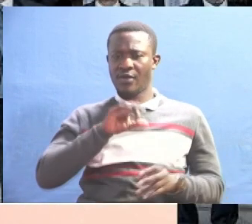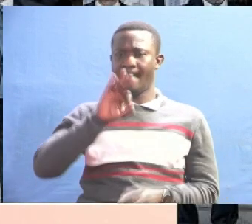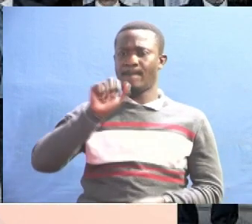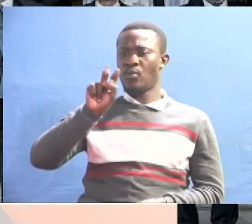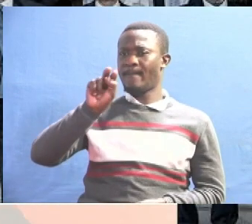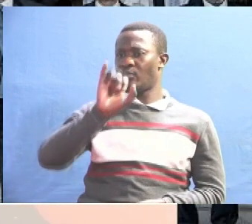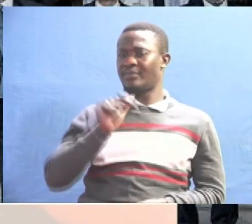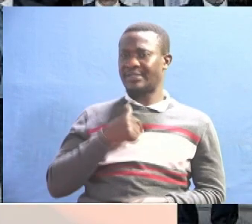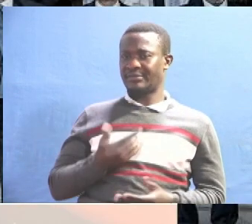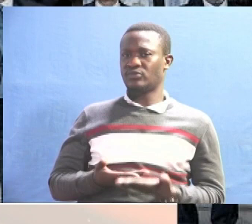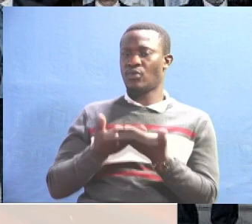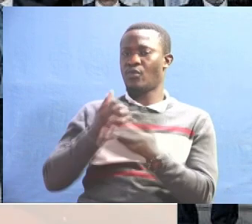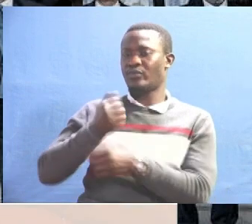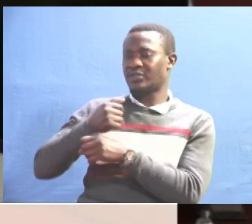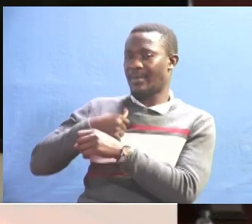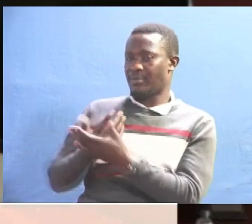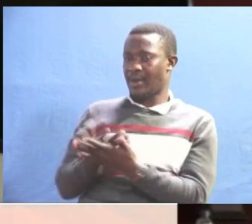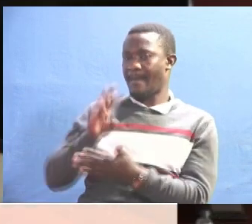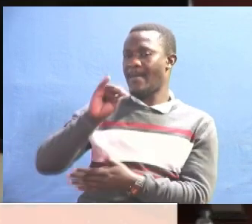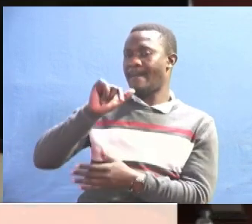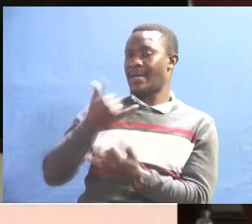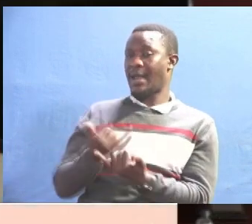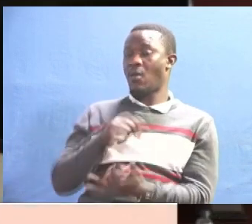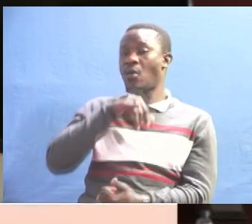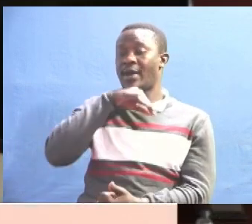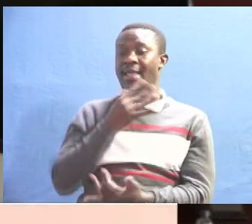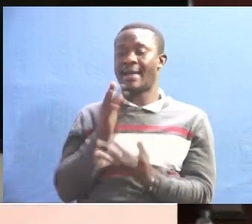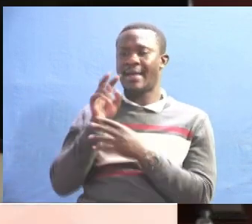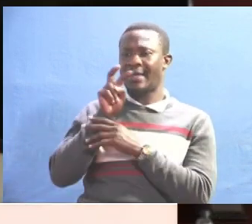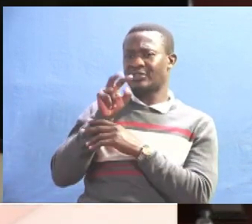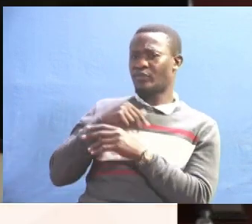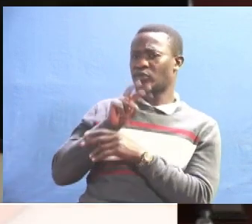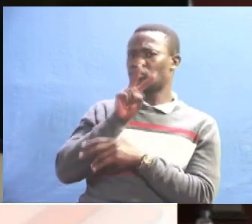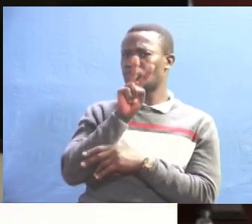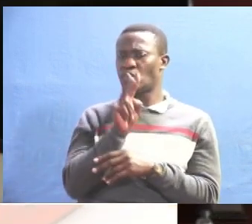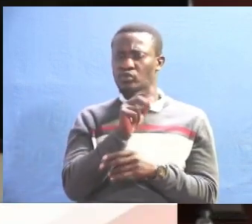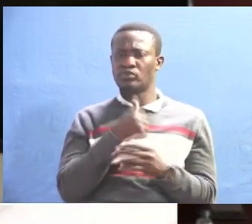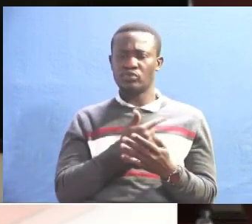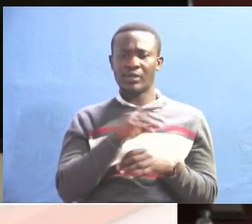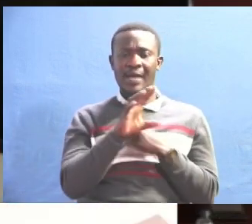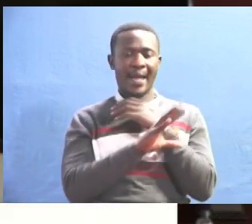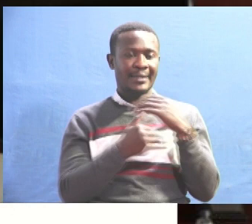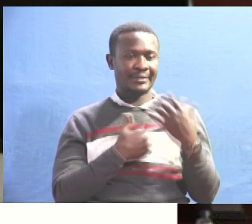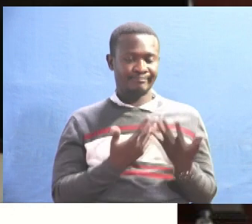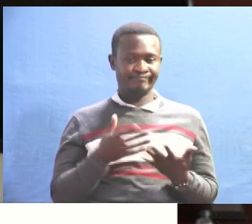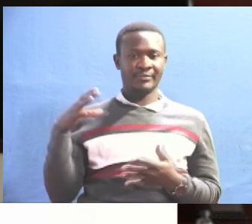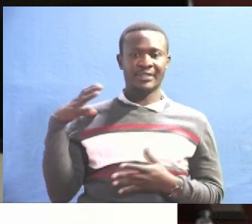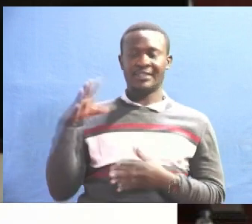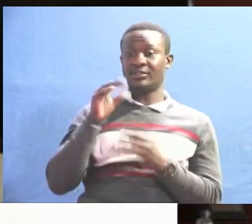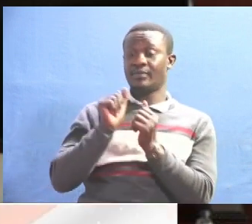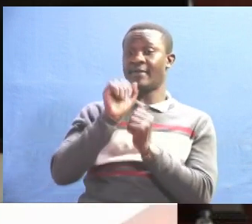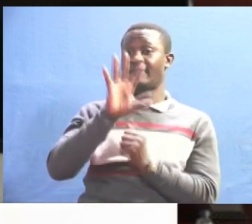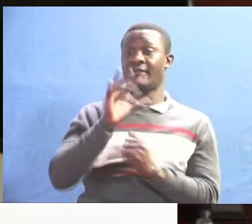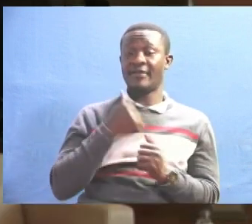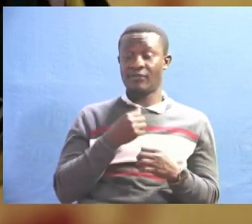Faki na kumpa kipigo Amina, na sasa Odinga anategemea mataifa hayo. Kati ya wenyekiti watano waliohudumu